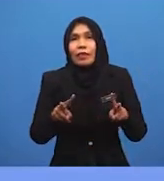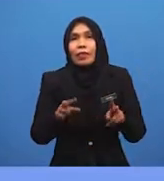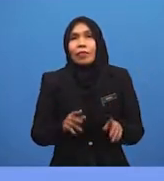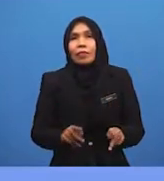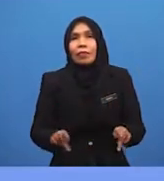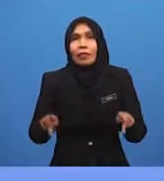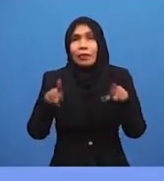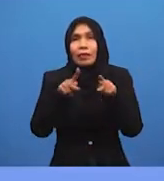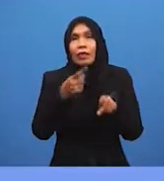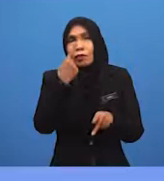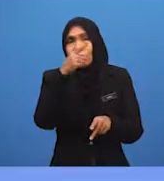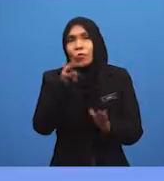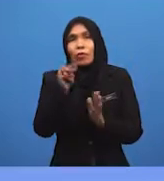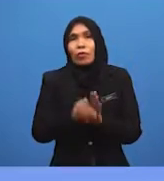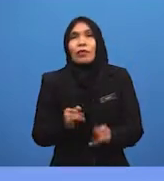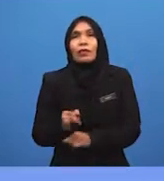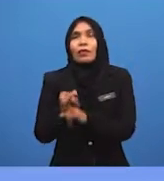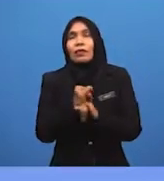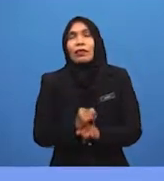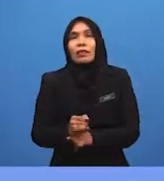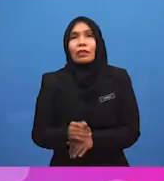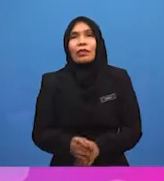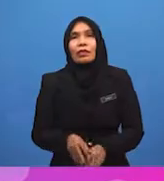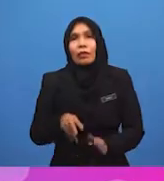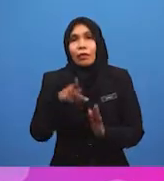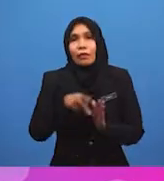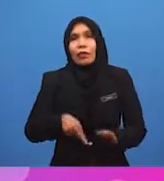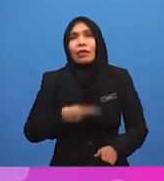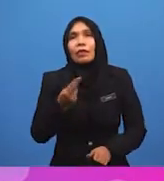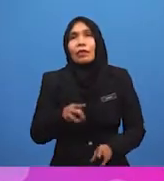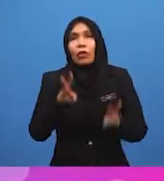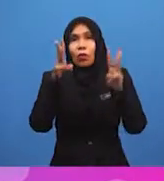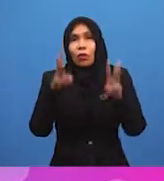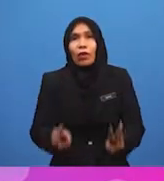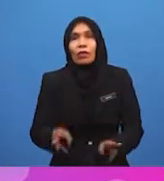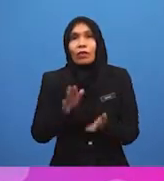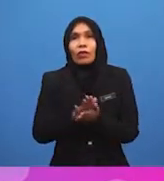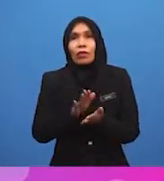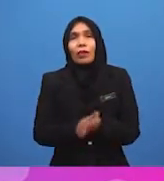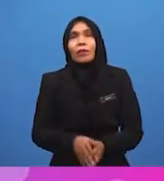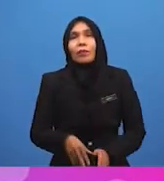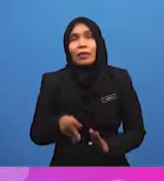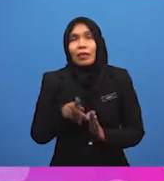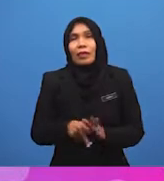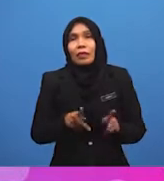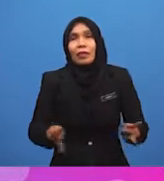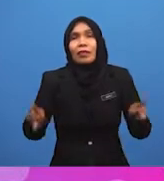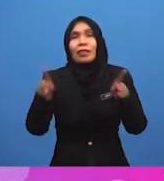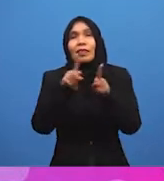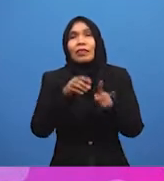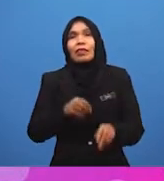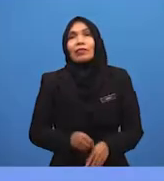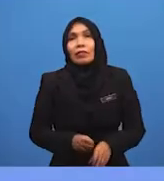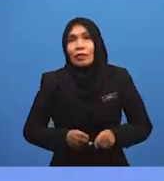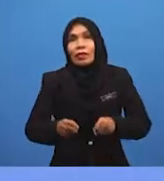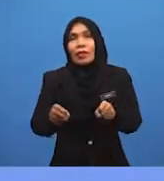untuk menjaga perasaan warga sekolah. Seterusnya, kepentingan sikap berhemat tinggi